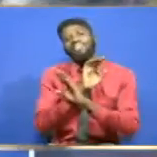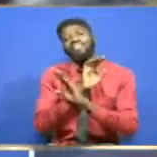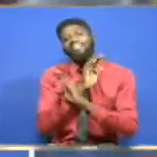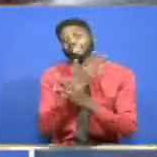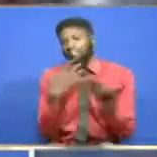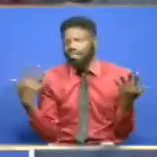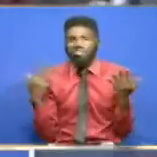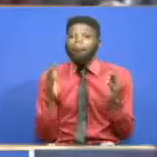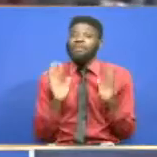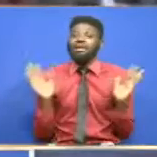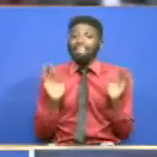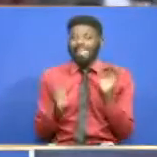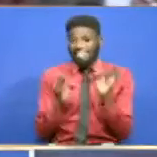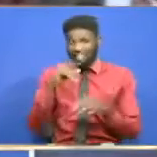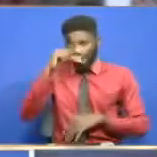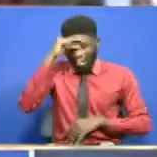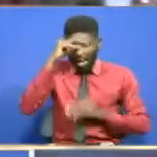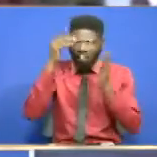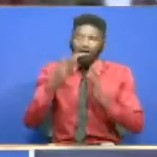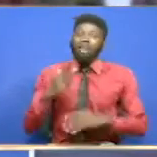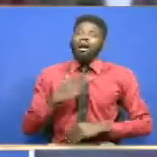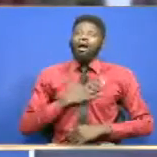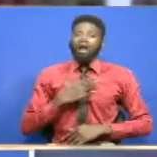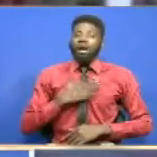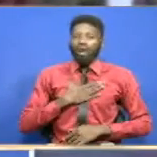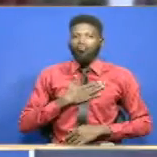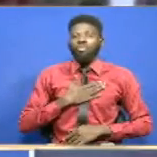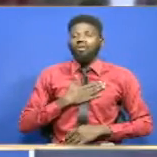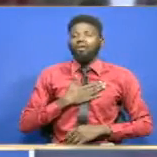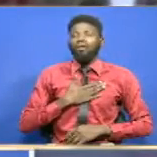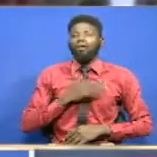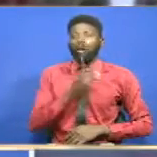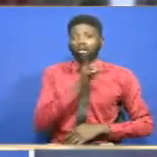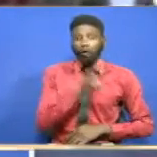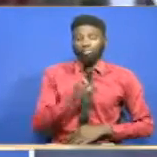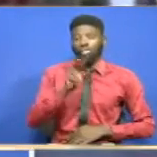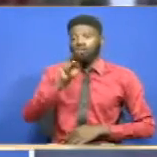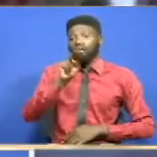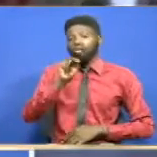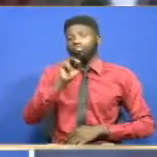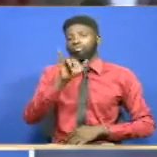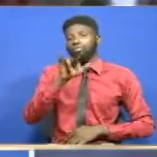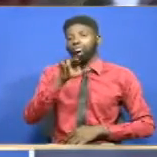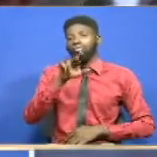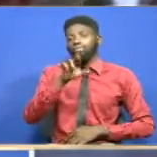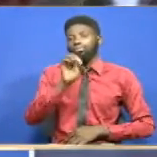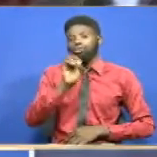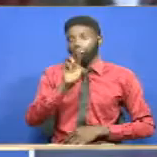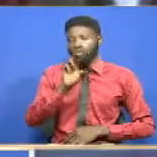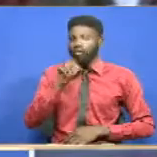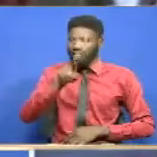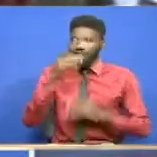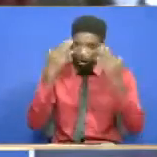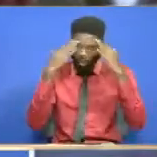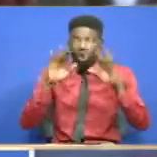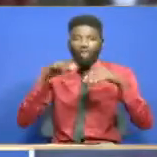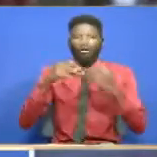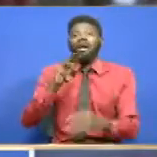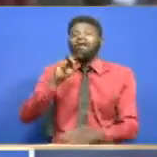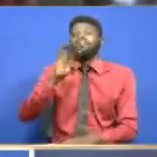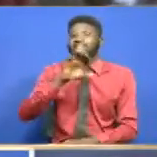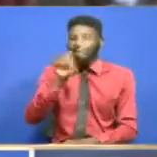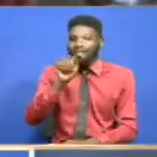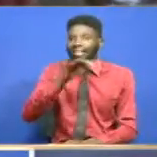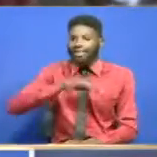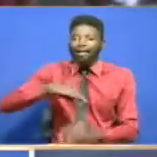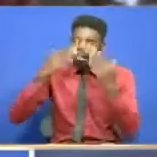jambo governor wetu bwana Nyoro, Dr. Nyoro analifahamu ama wale wa bunge ama MCA wale wako mahali hapa,